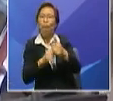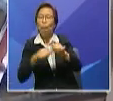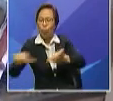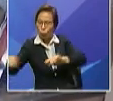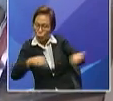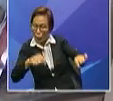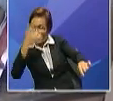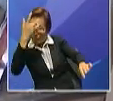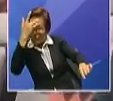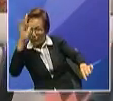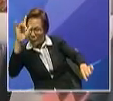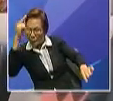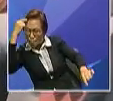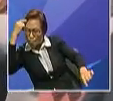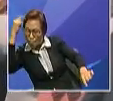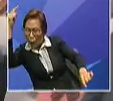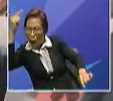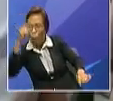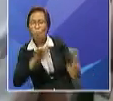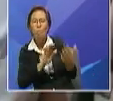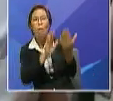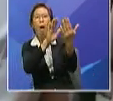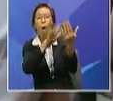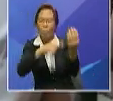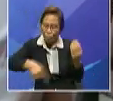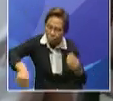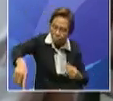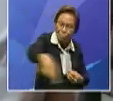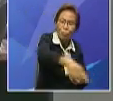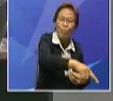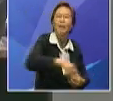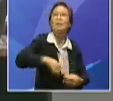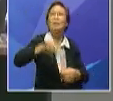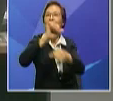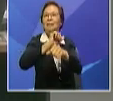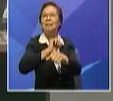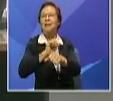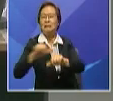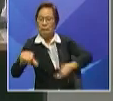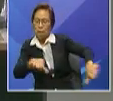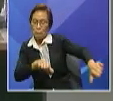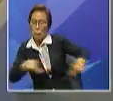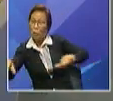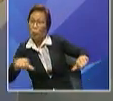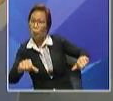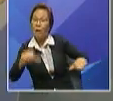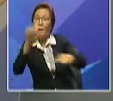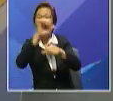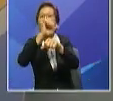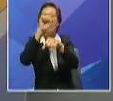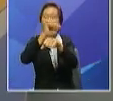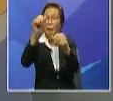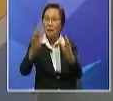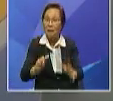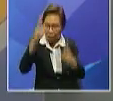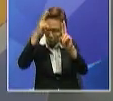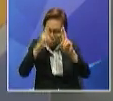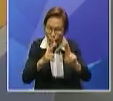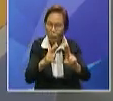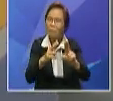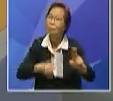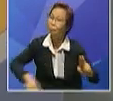dengan bijak bagi menghadapi pos sekitaran pekerjaan yang dinamik warga bekerja yang dihormati